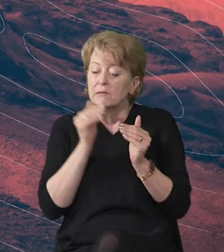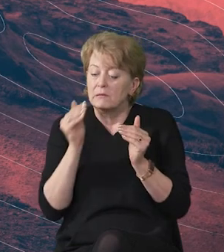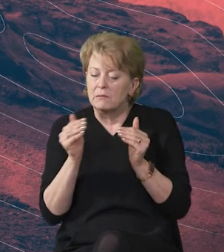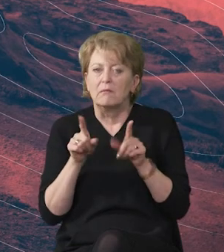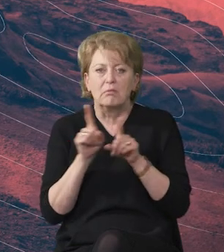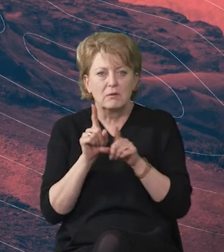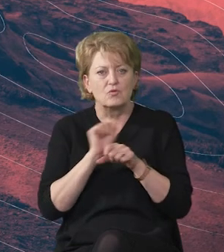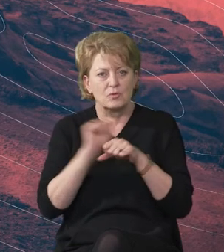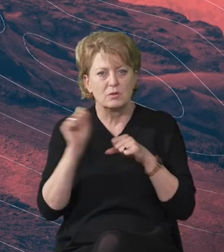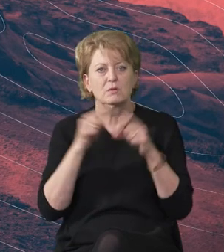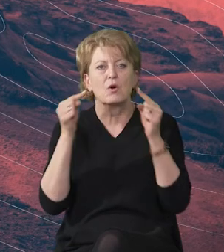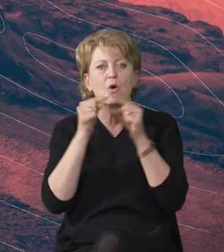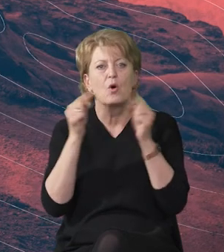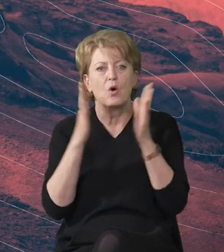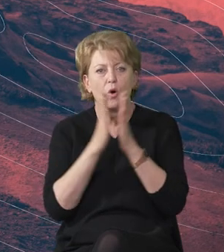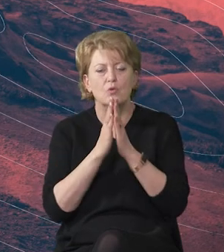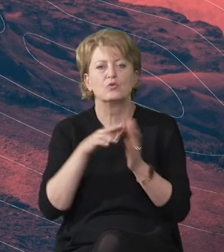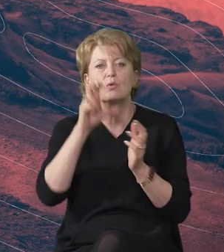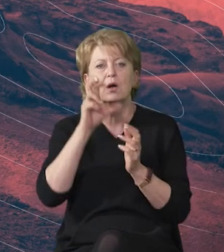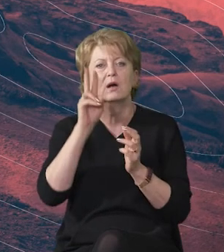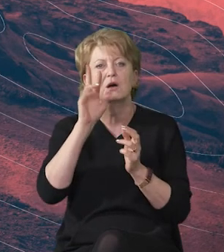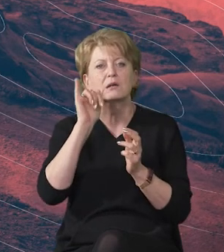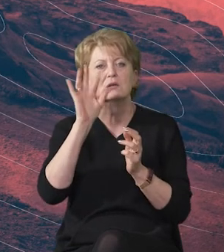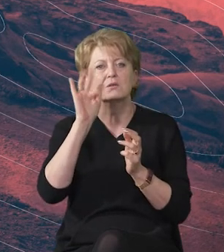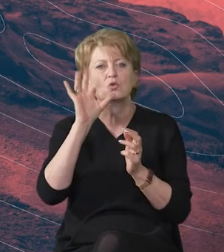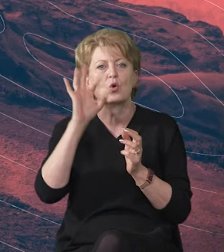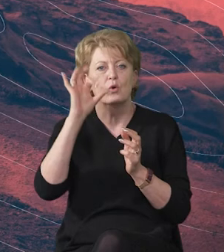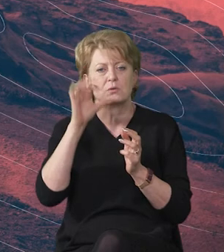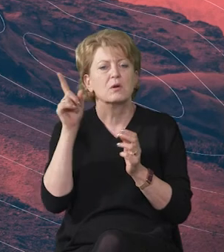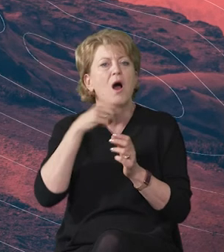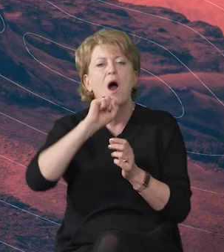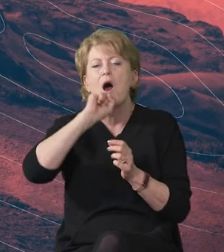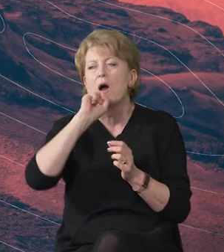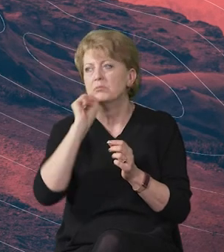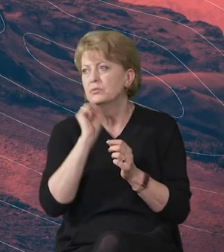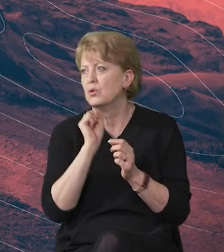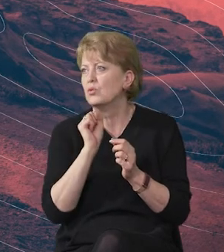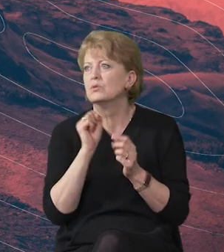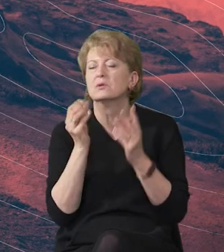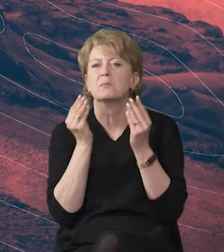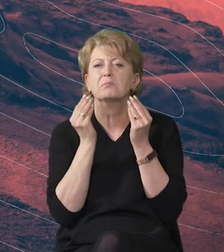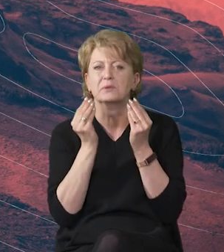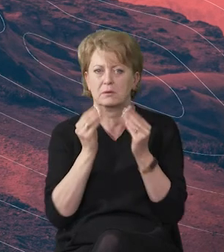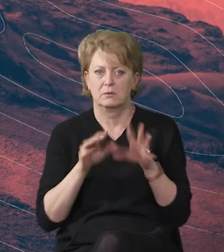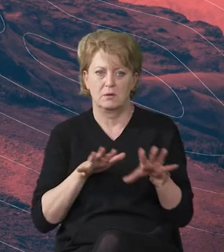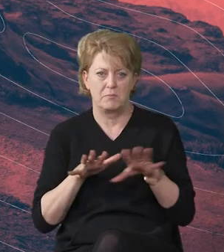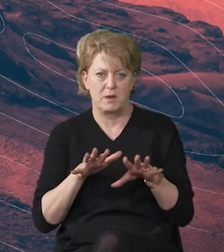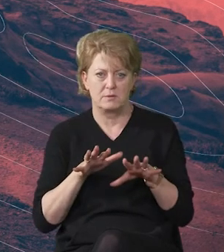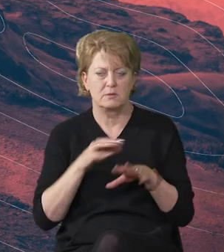kościół Jemrehanna Christos. To jest absolutnie niezwykłe miejsce, uważane za